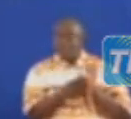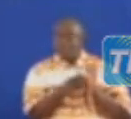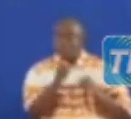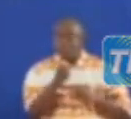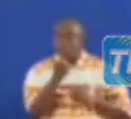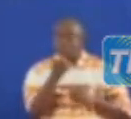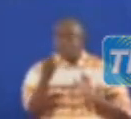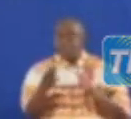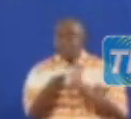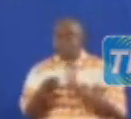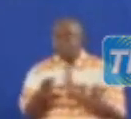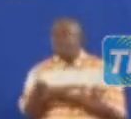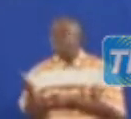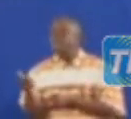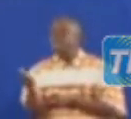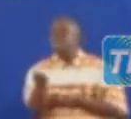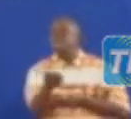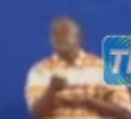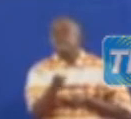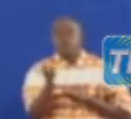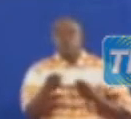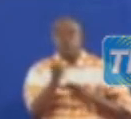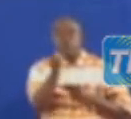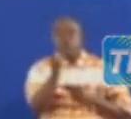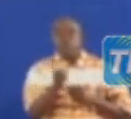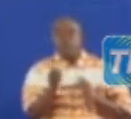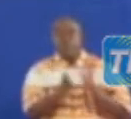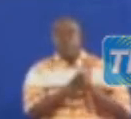647.88 kimekusanywa, sawa na